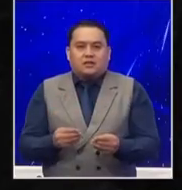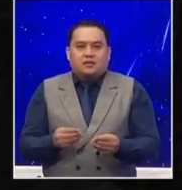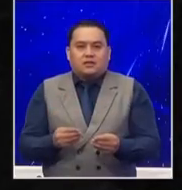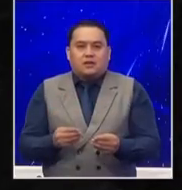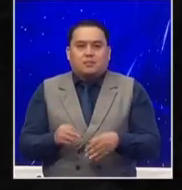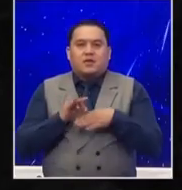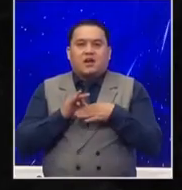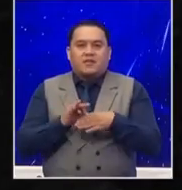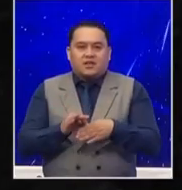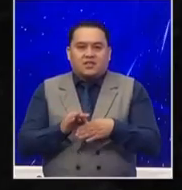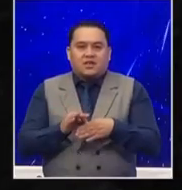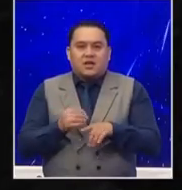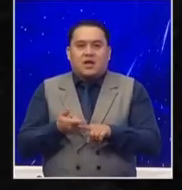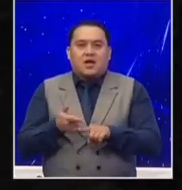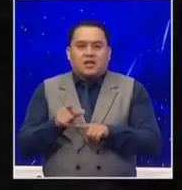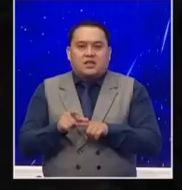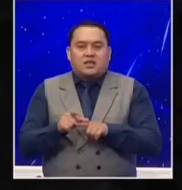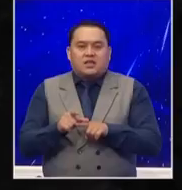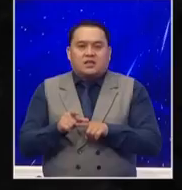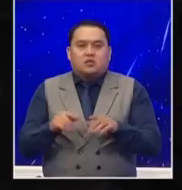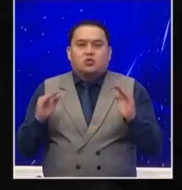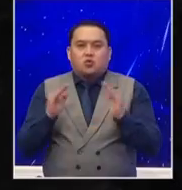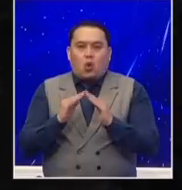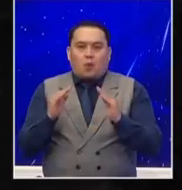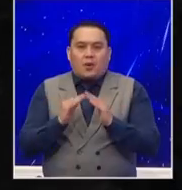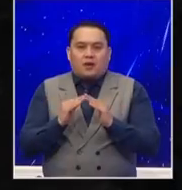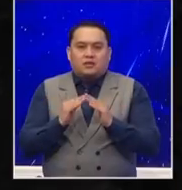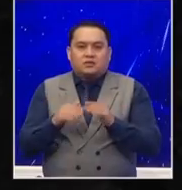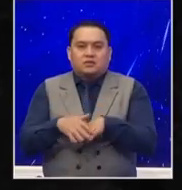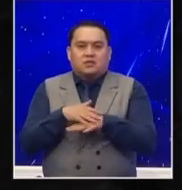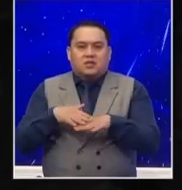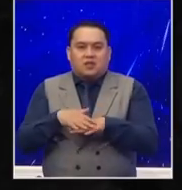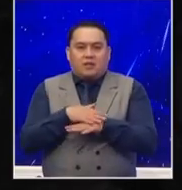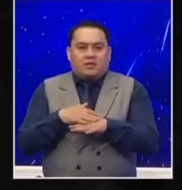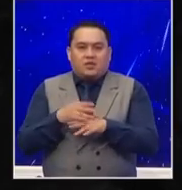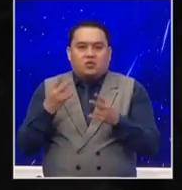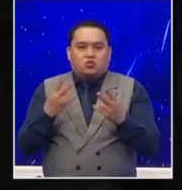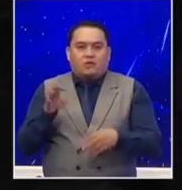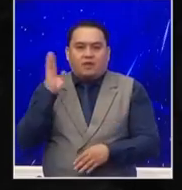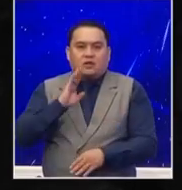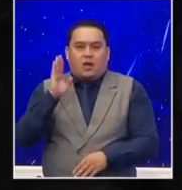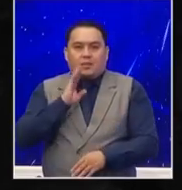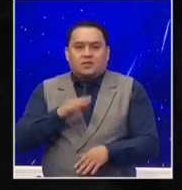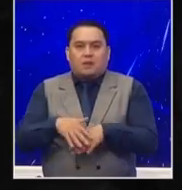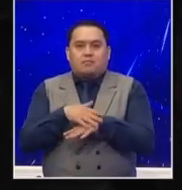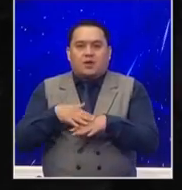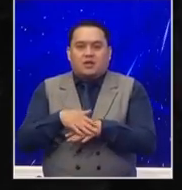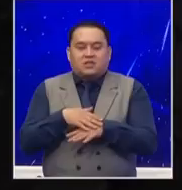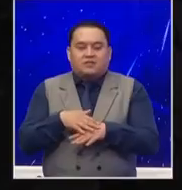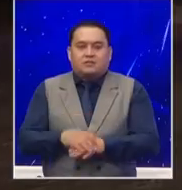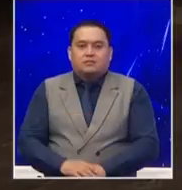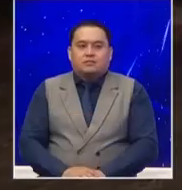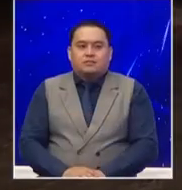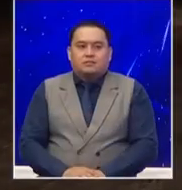день, провести как бы все эти ритуалы дома, не скапливаться и не посещать водоемы, места массового скопления